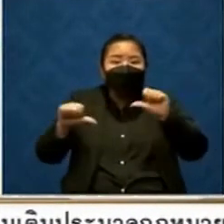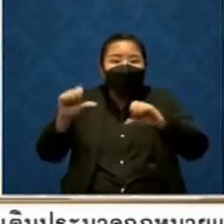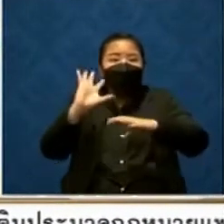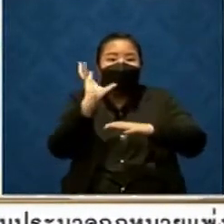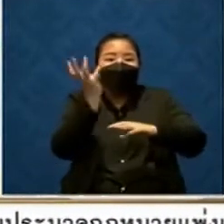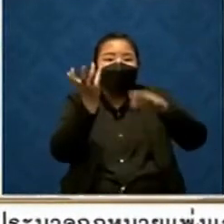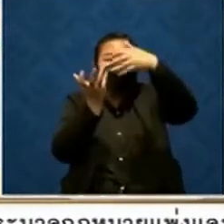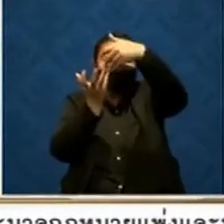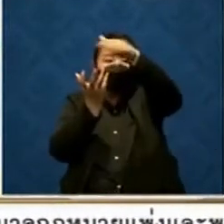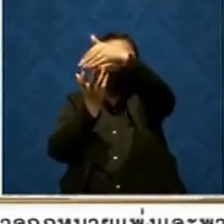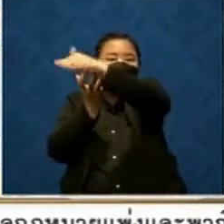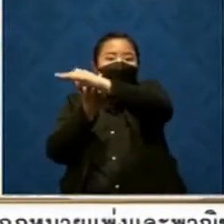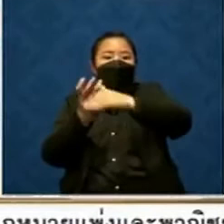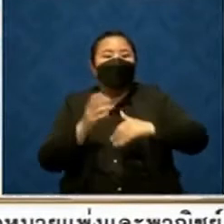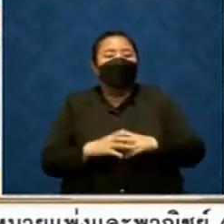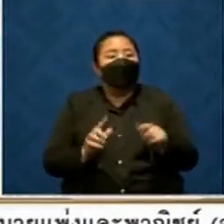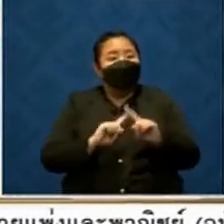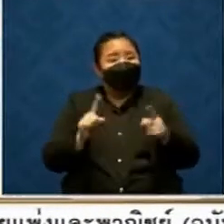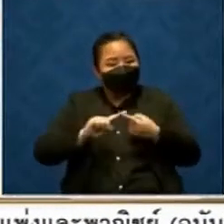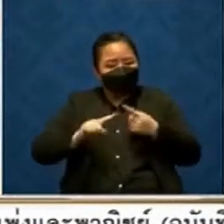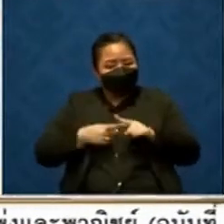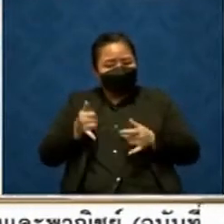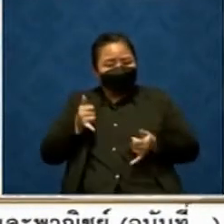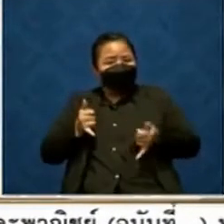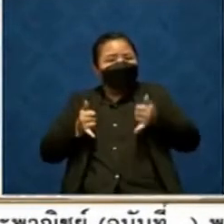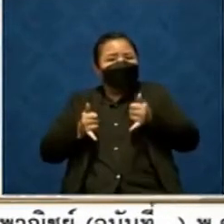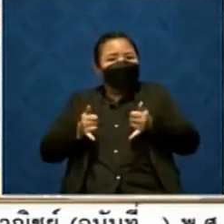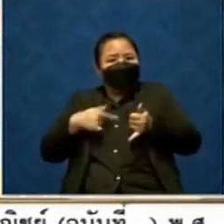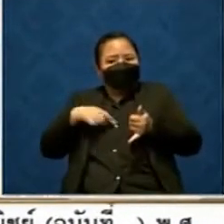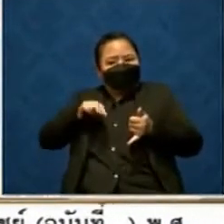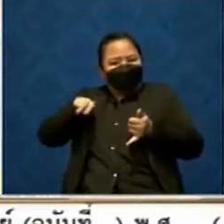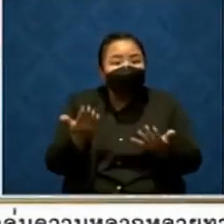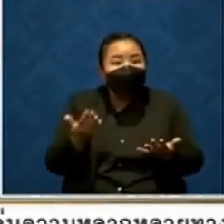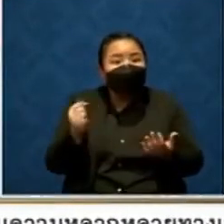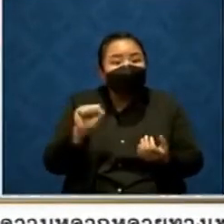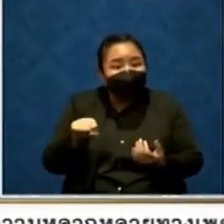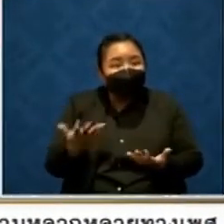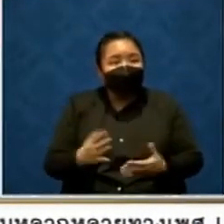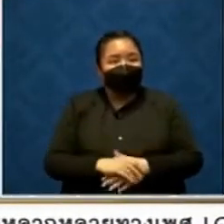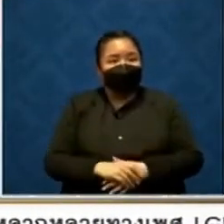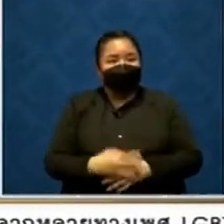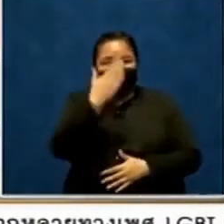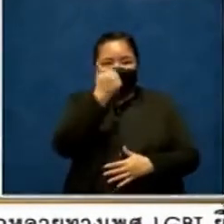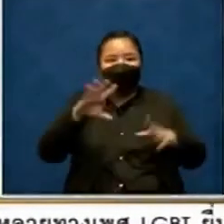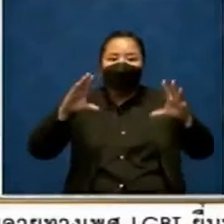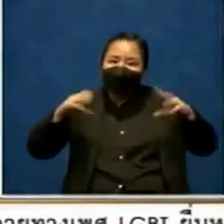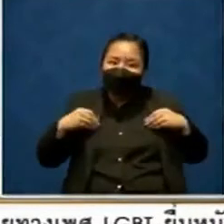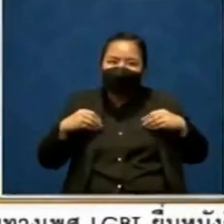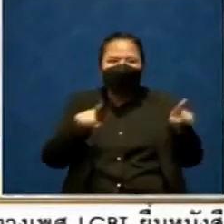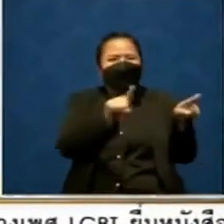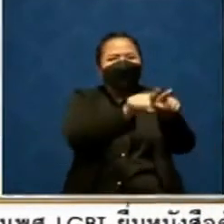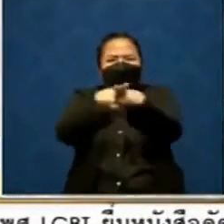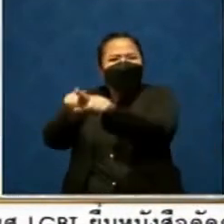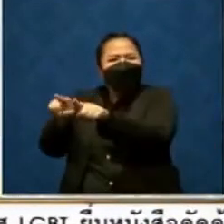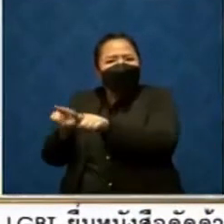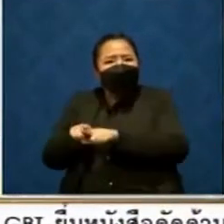ายื่นช้านะฮะหรือมีคนที่มาจากคนที่ไม่หวังดีและทำเป็นผู้หวังดีครูเจอมาหมดคือเ